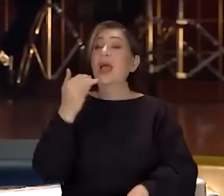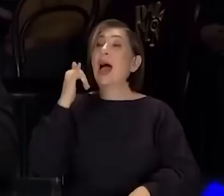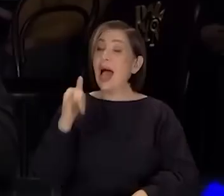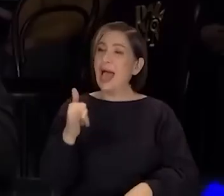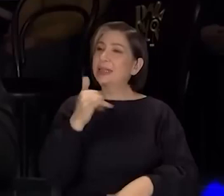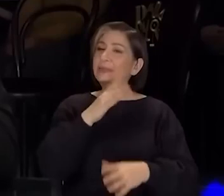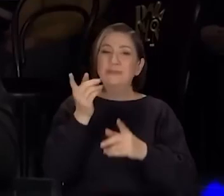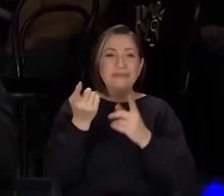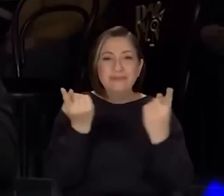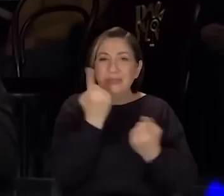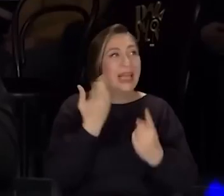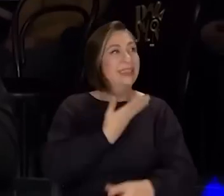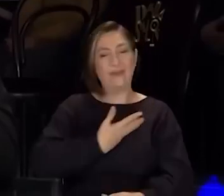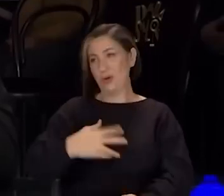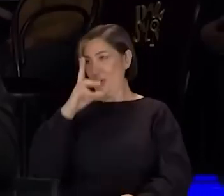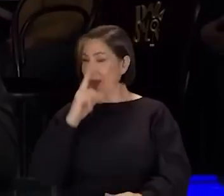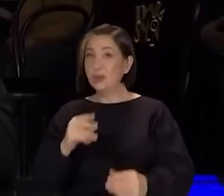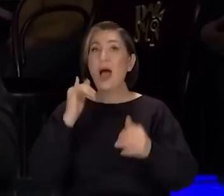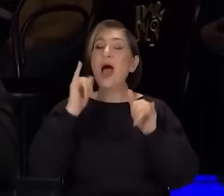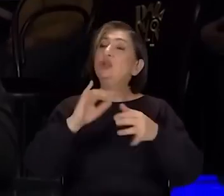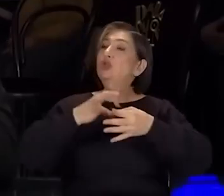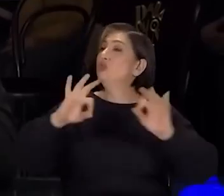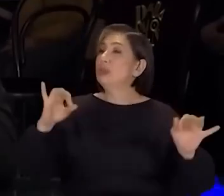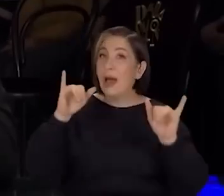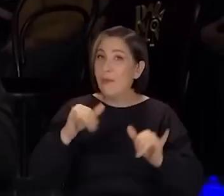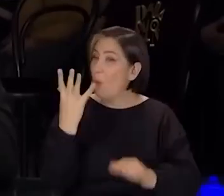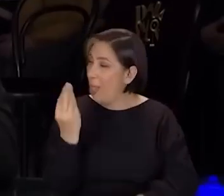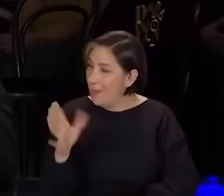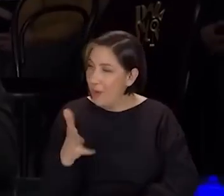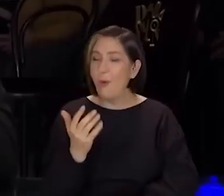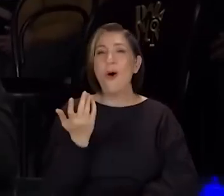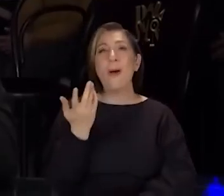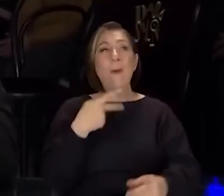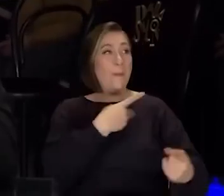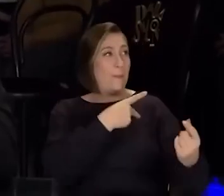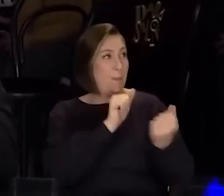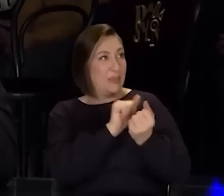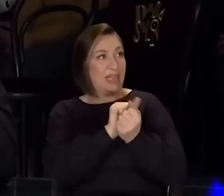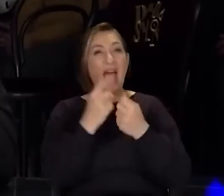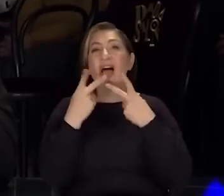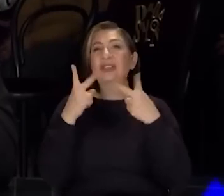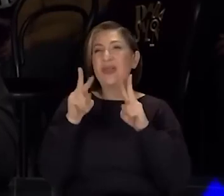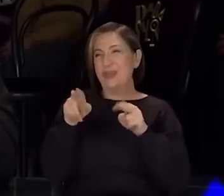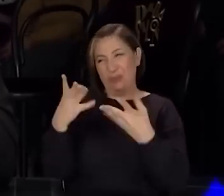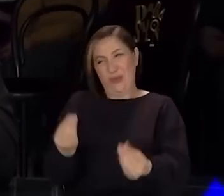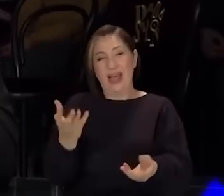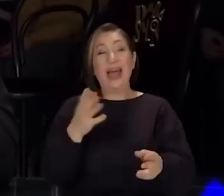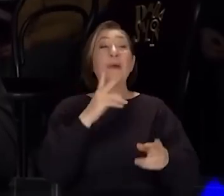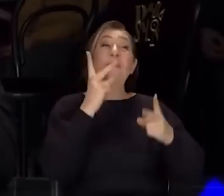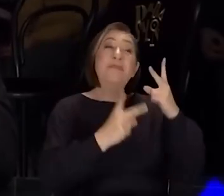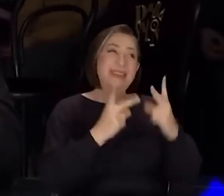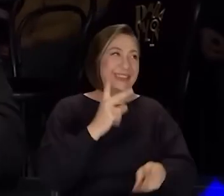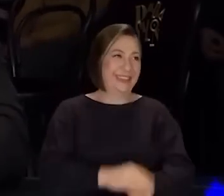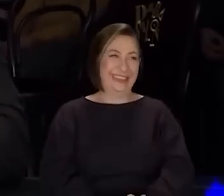aynı şeylerden hoşlanıyoruz. Aynı cümleleri kurabiliyoruz. Hmm. O bir birliktelik açıklaması gibi oluyor. Hatta bazen cümle